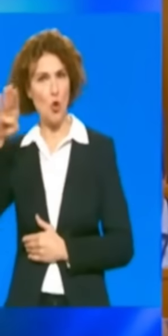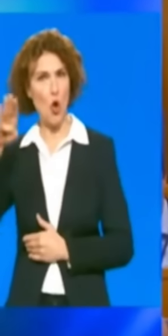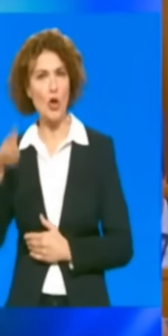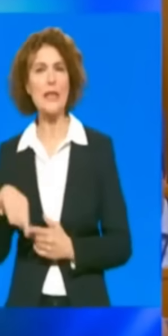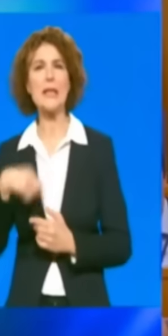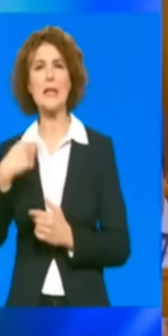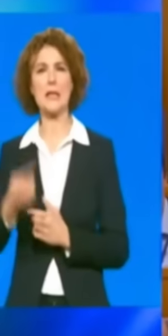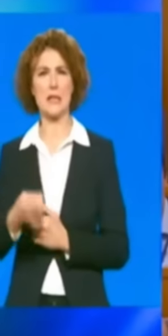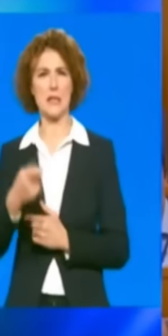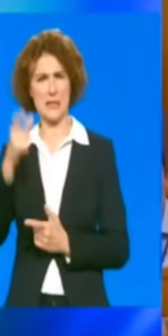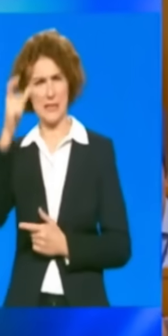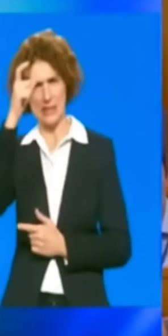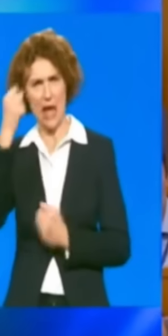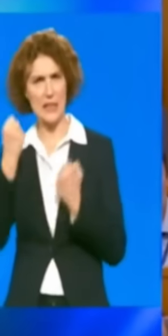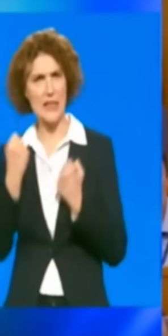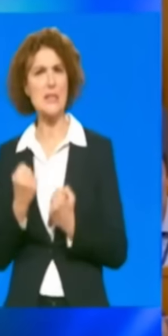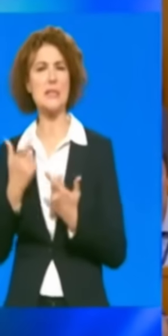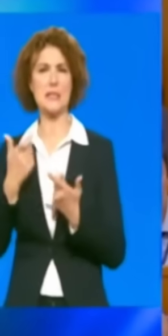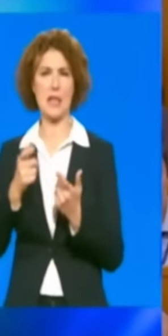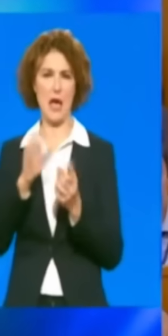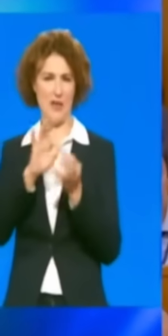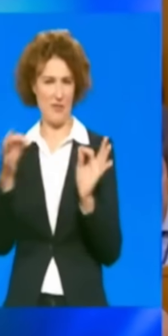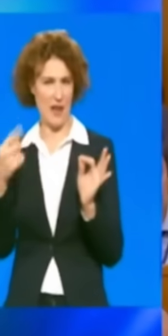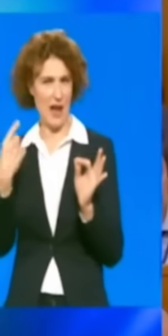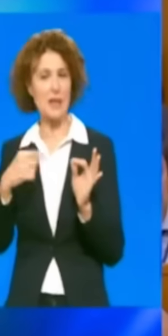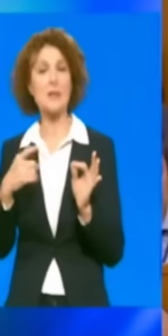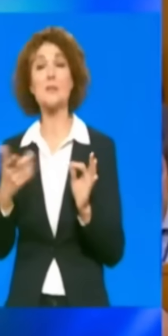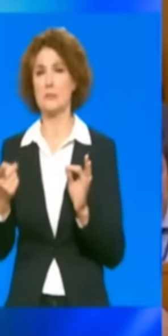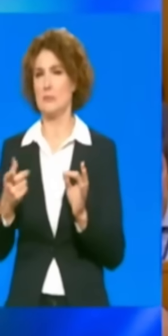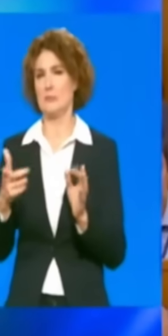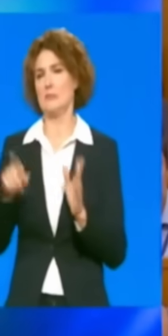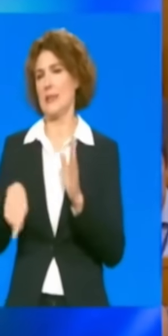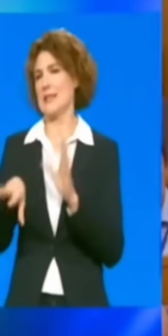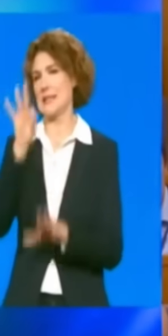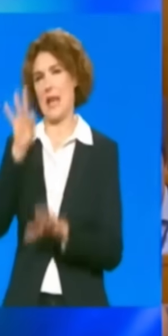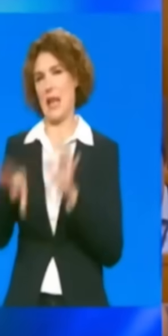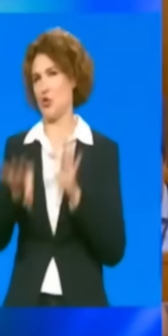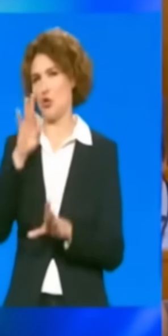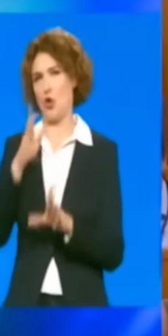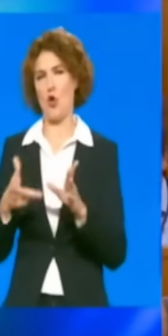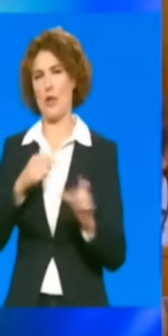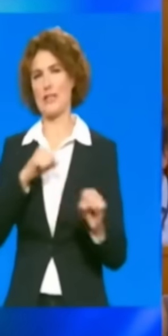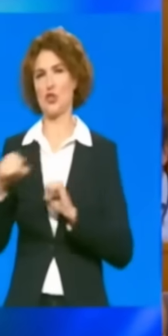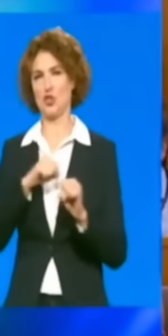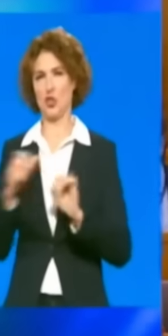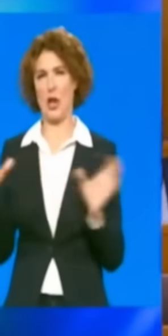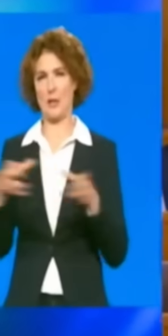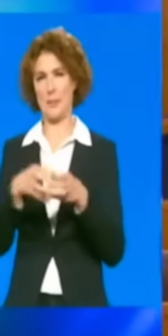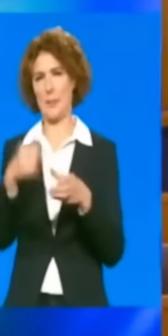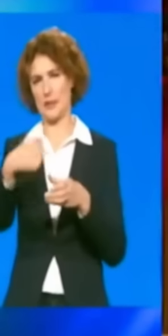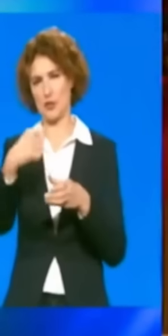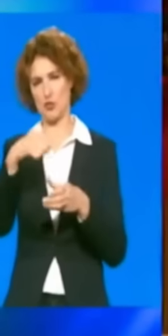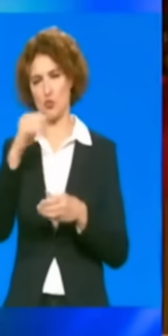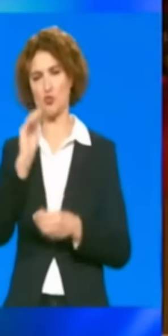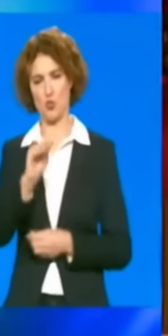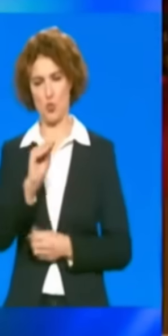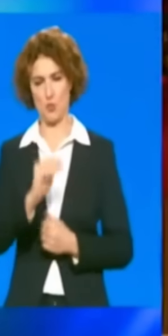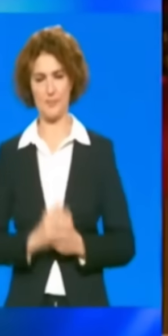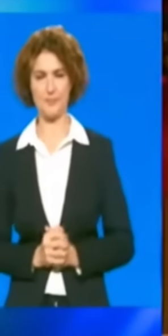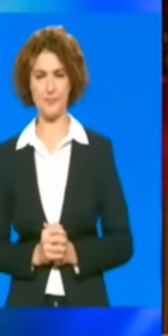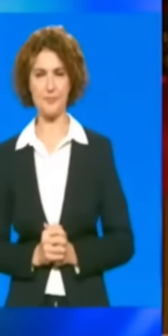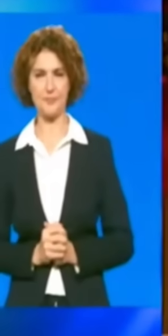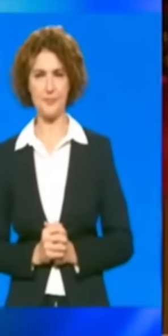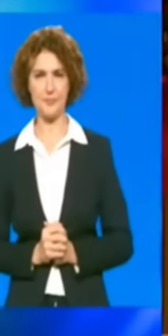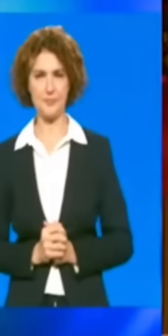più generale sulla Selezione della classe dirigente del suo partito Grazie grazie grazie a lei Dunque intanto sulla